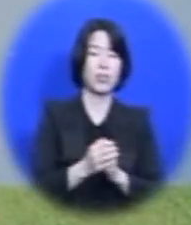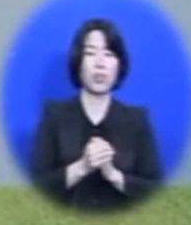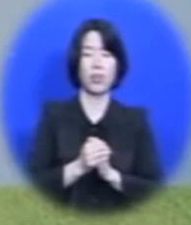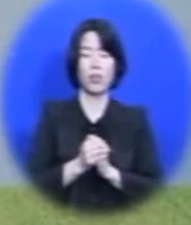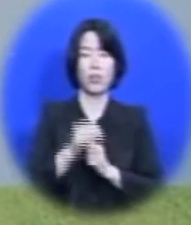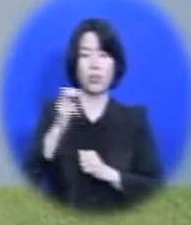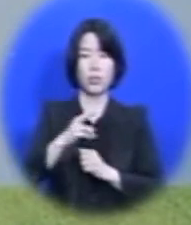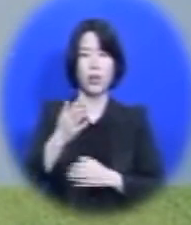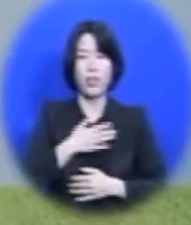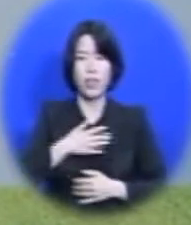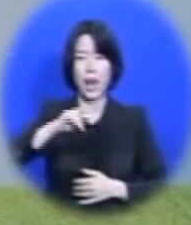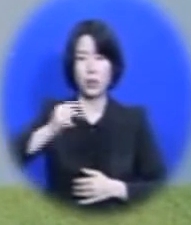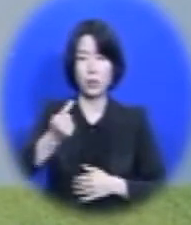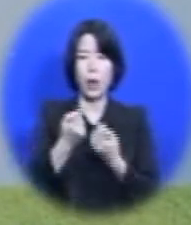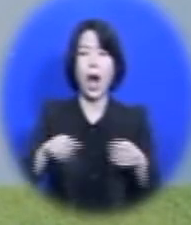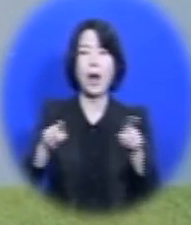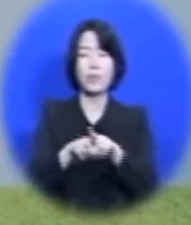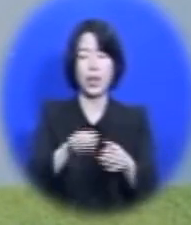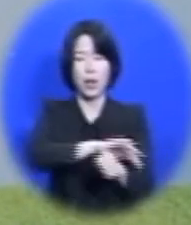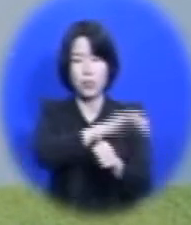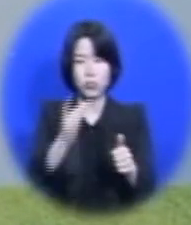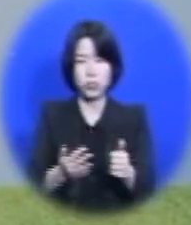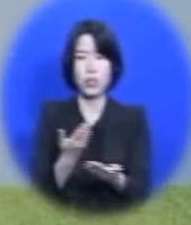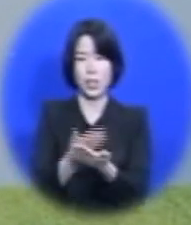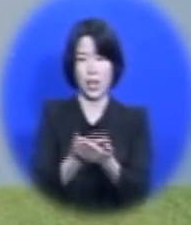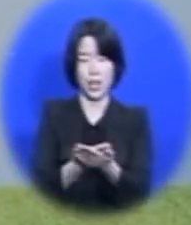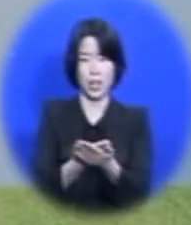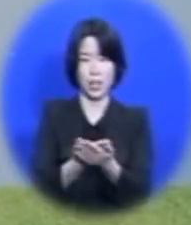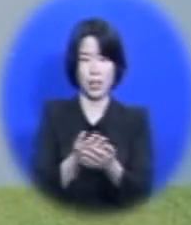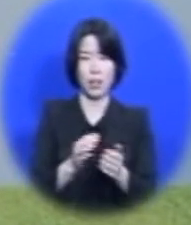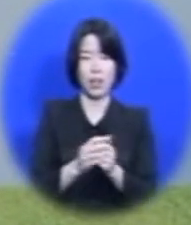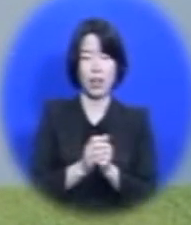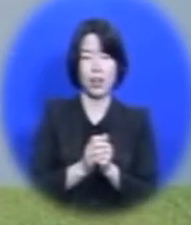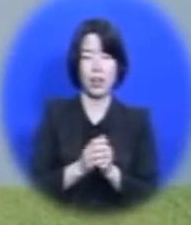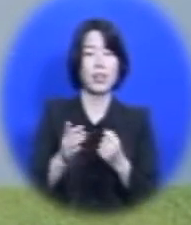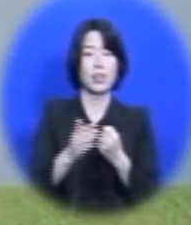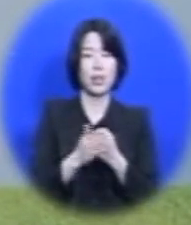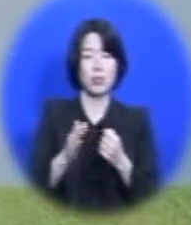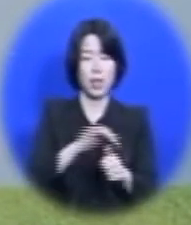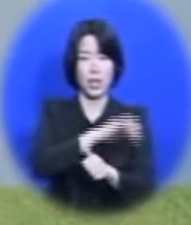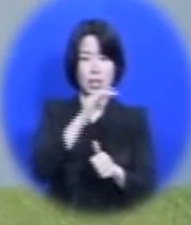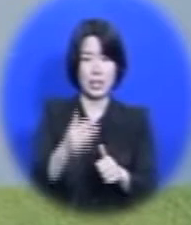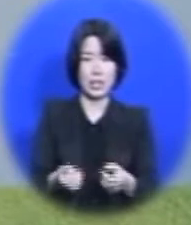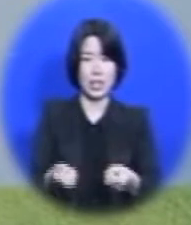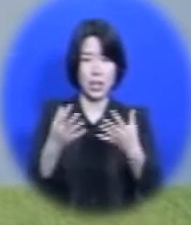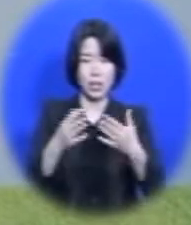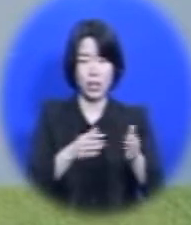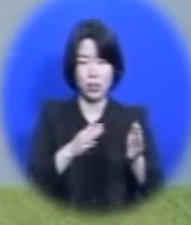그리고는 나도 같이 묻으라는 거야. 나도 같이 묻으라. 그러니 장례를 집례하는